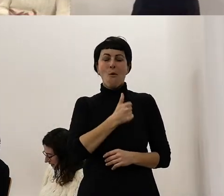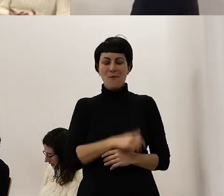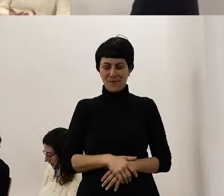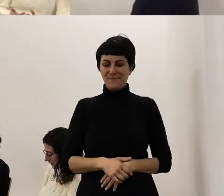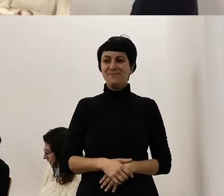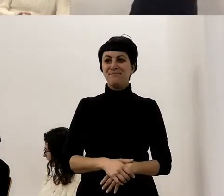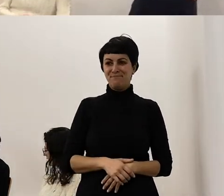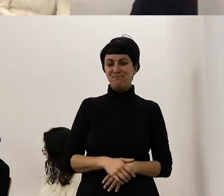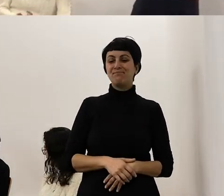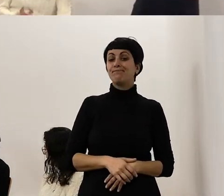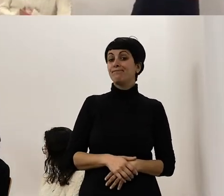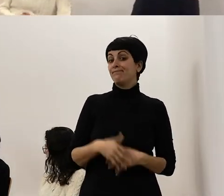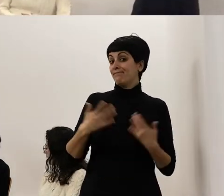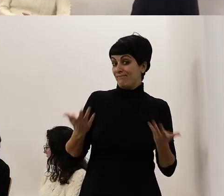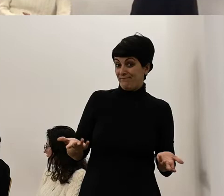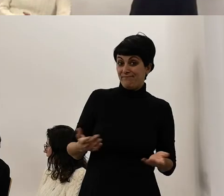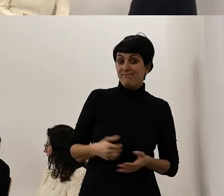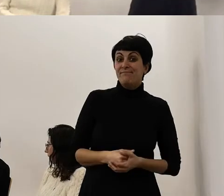Però